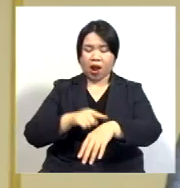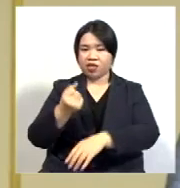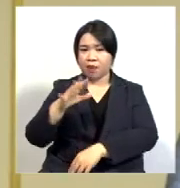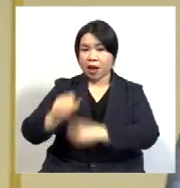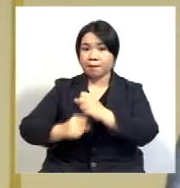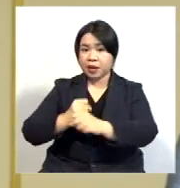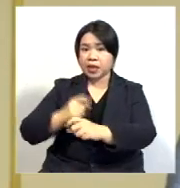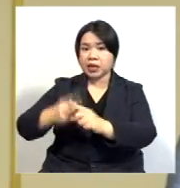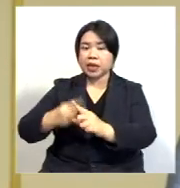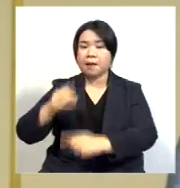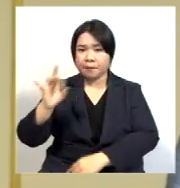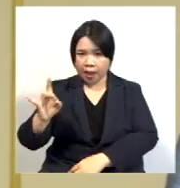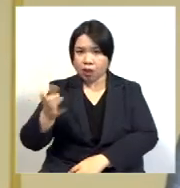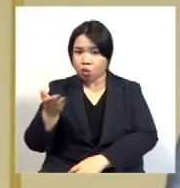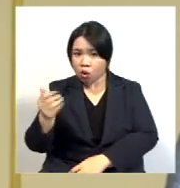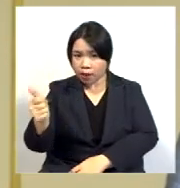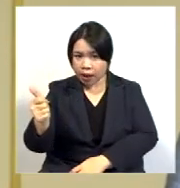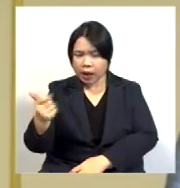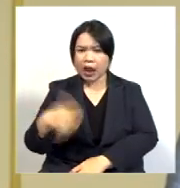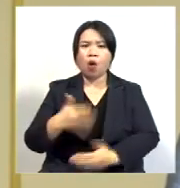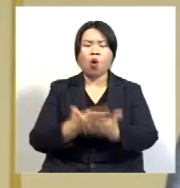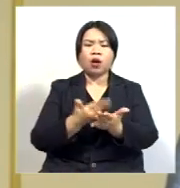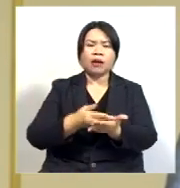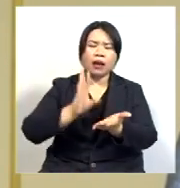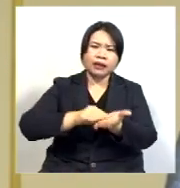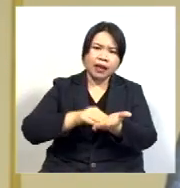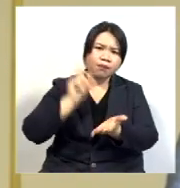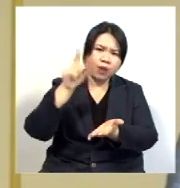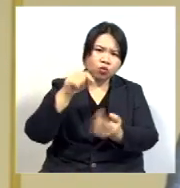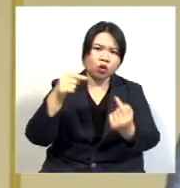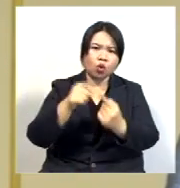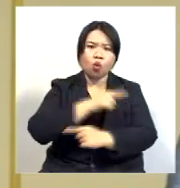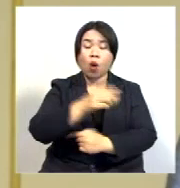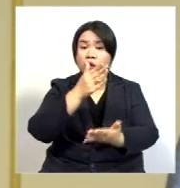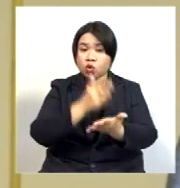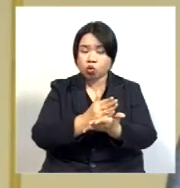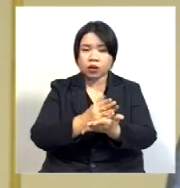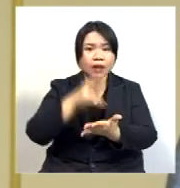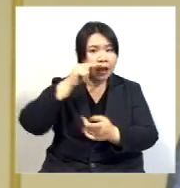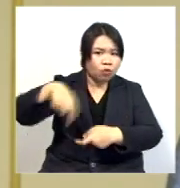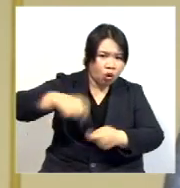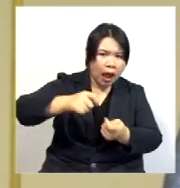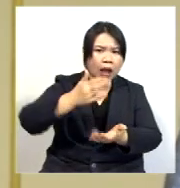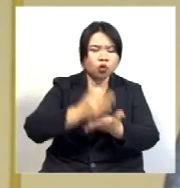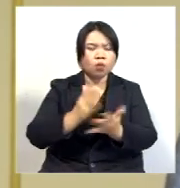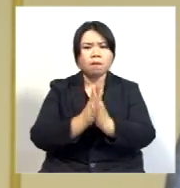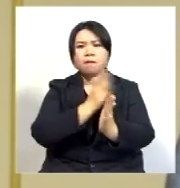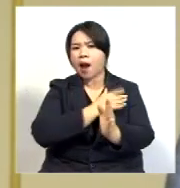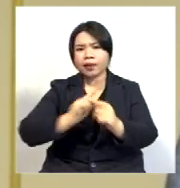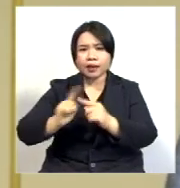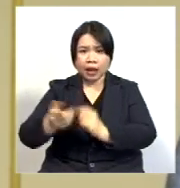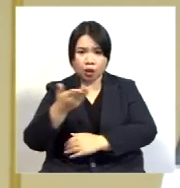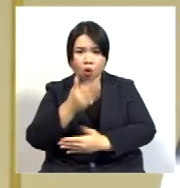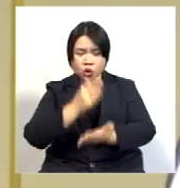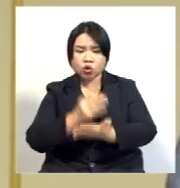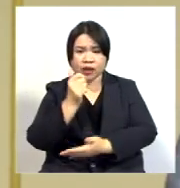พร้อมทั้งยกเว้นการเก็บค่าผ่านทางในวันหยุดนักขัตฤกษ์ที่คณะรัฐมนตรีมีมติอนุมัติ